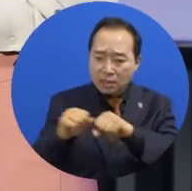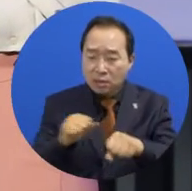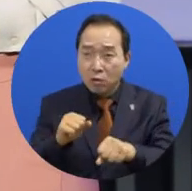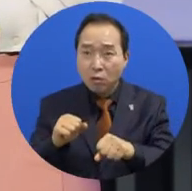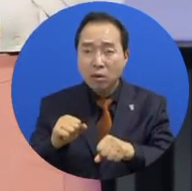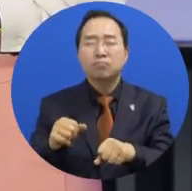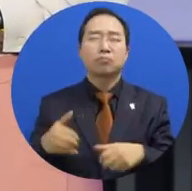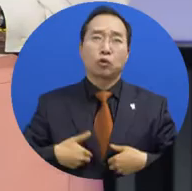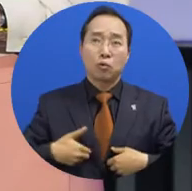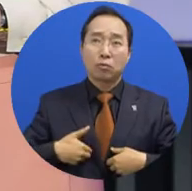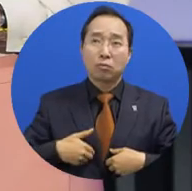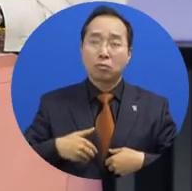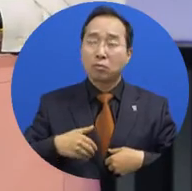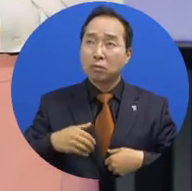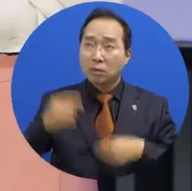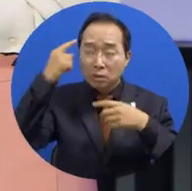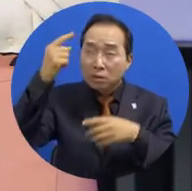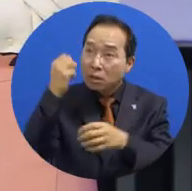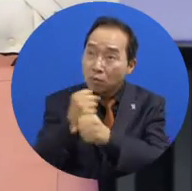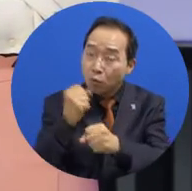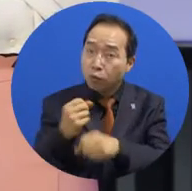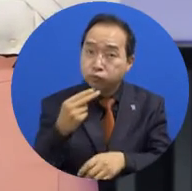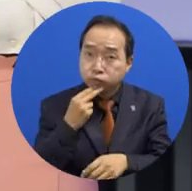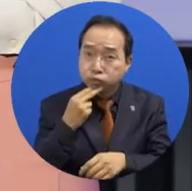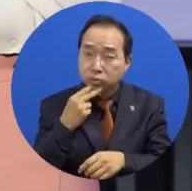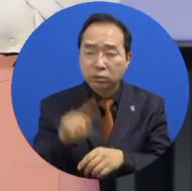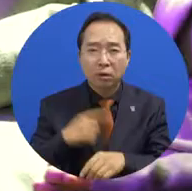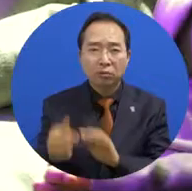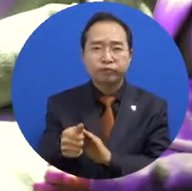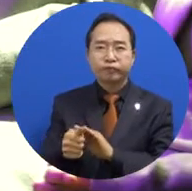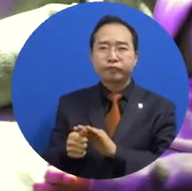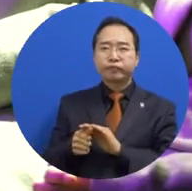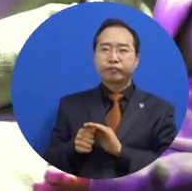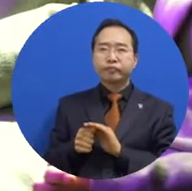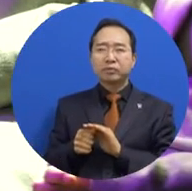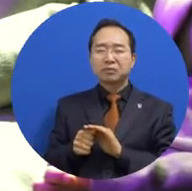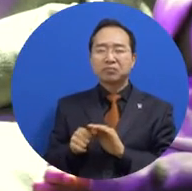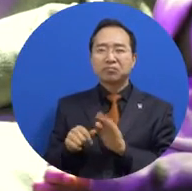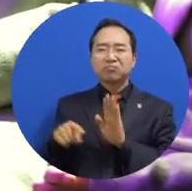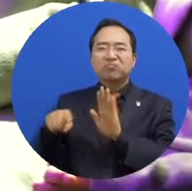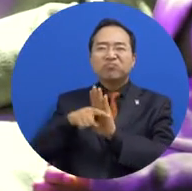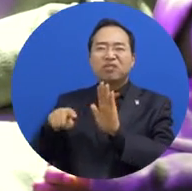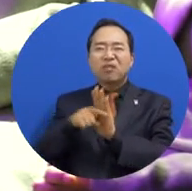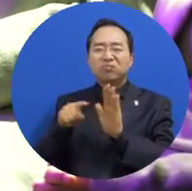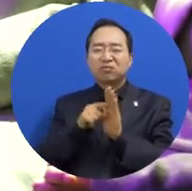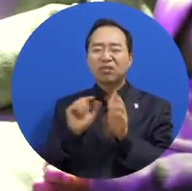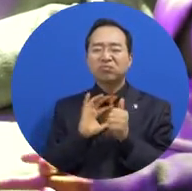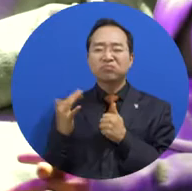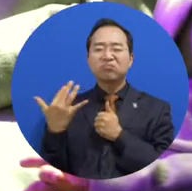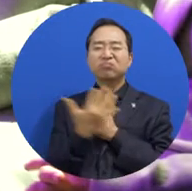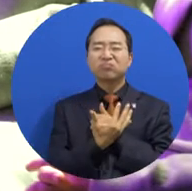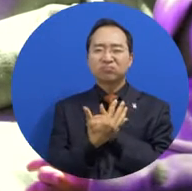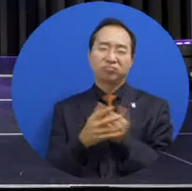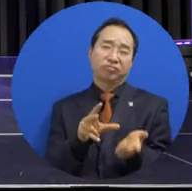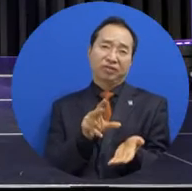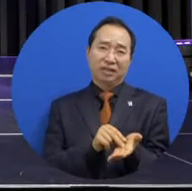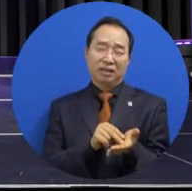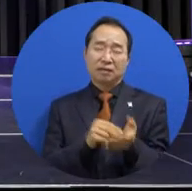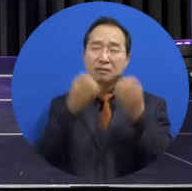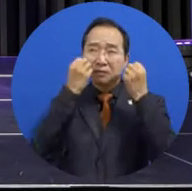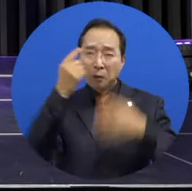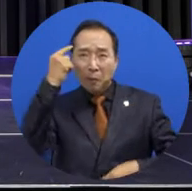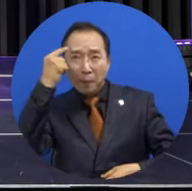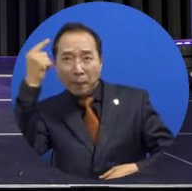다 소외와 어떤 예, 무료함, 권태 아니면 삶에 대한 부정적인 사유에 휩싸이게 되거든요.